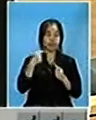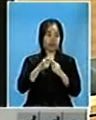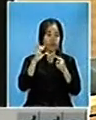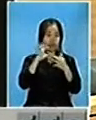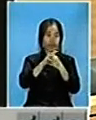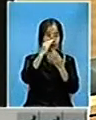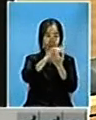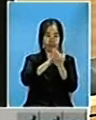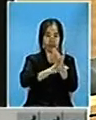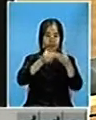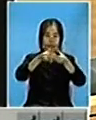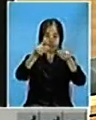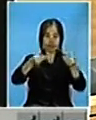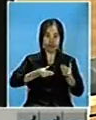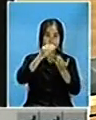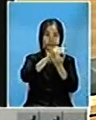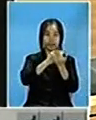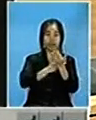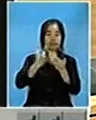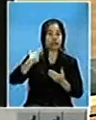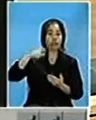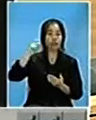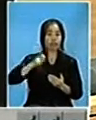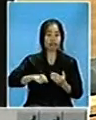านของศาลรัฐธรรมนูญ